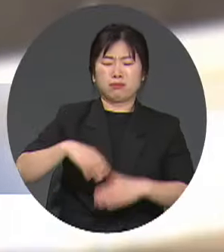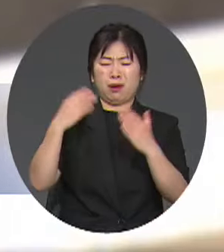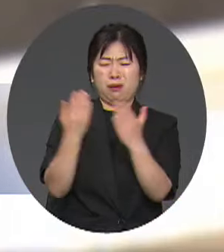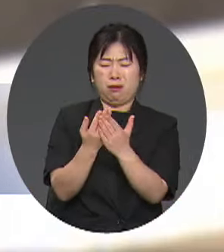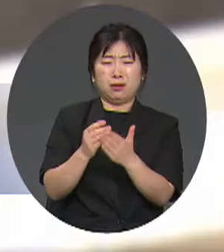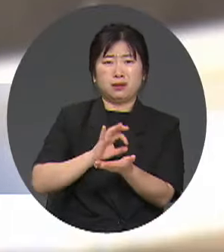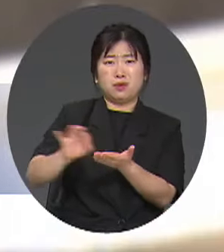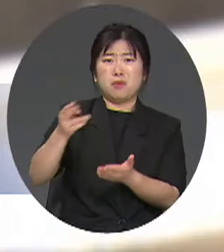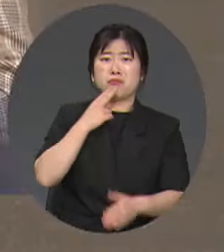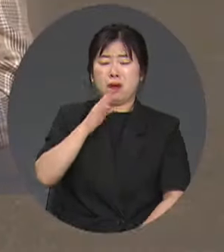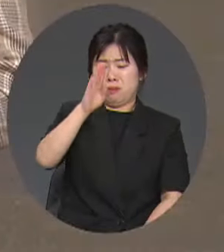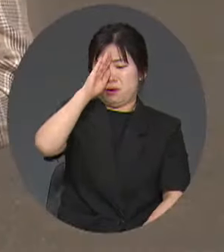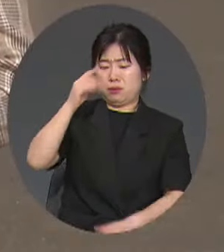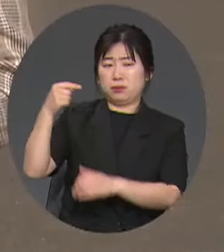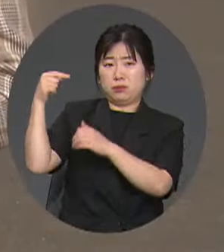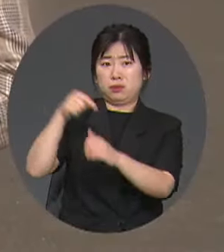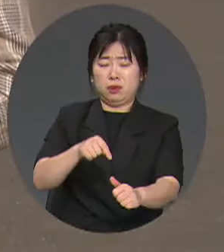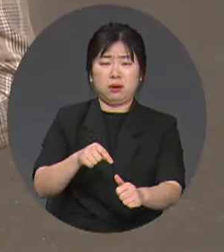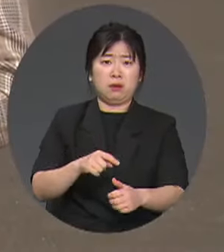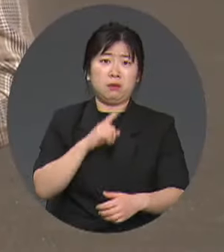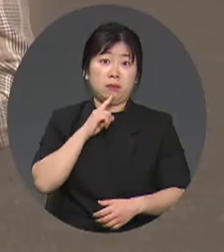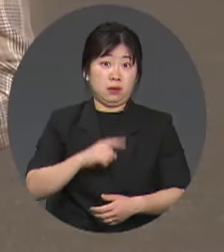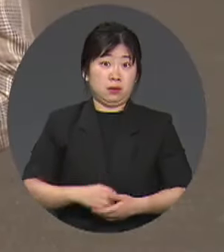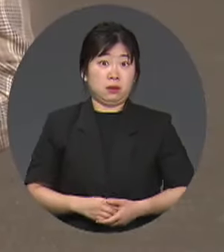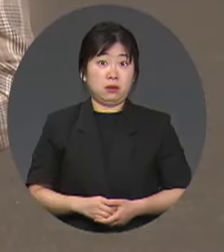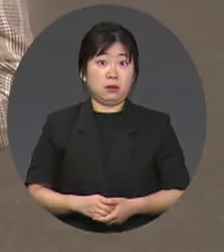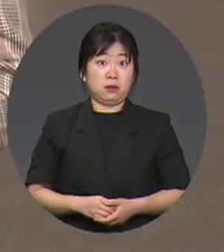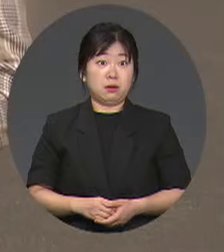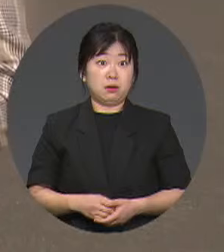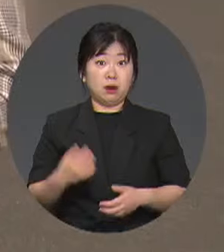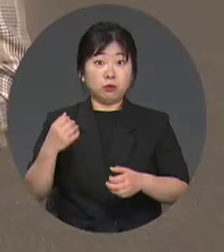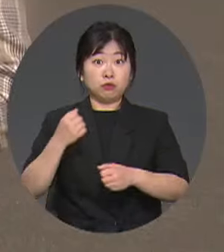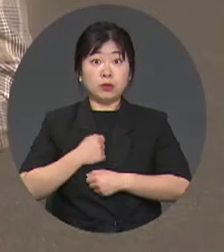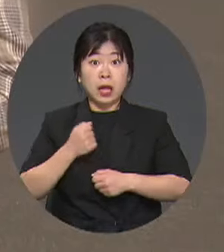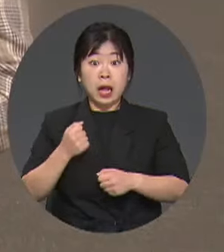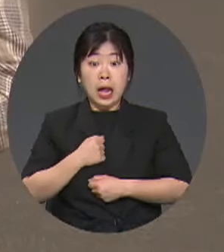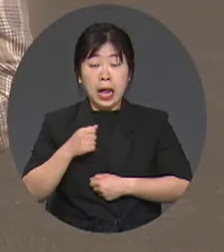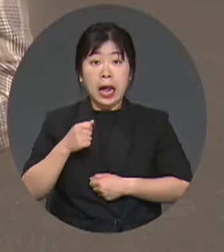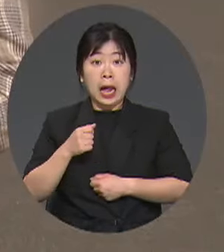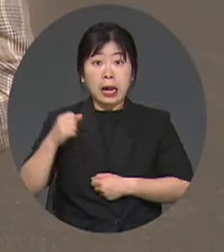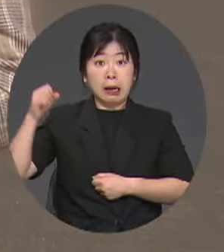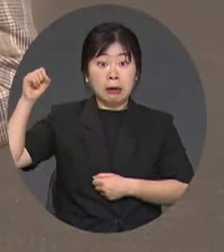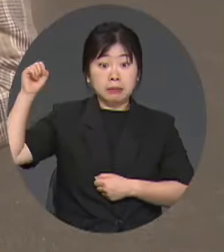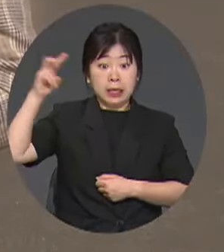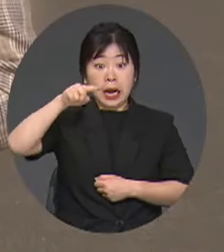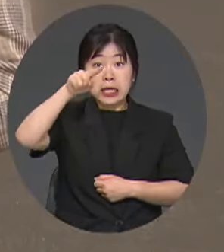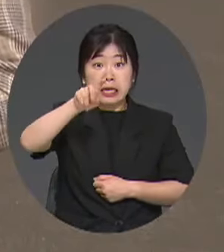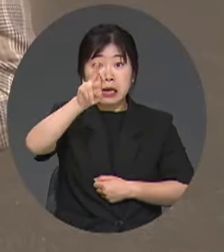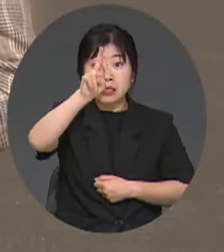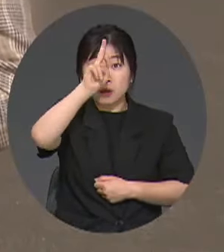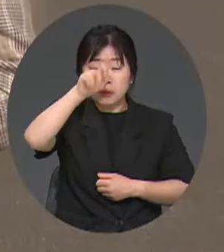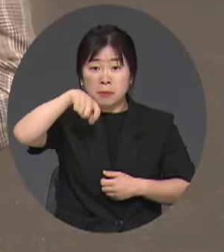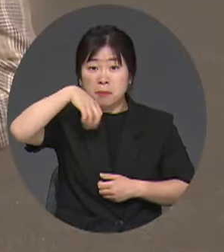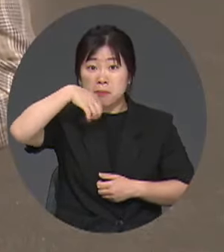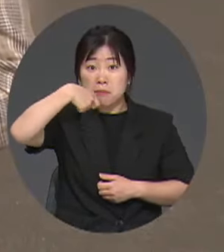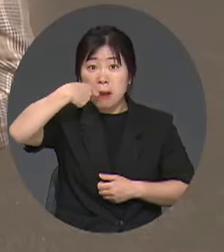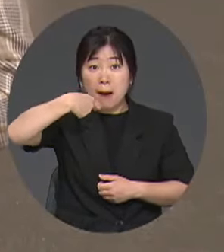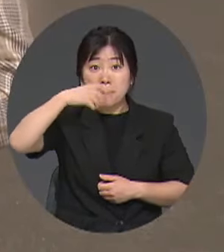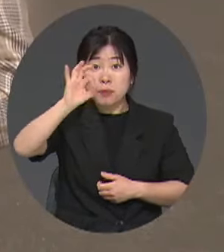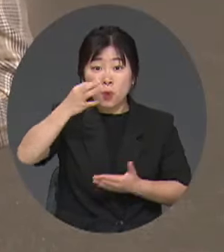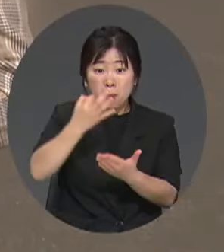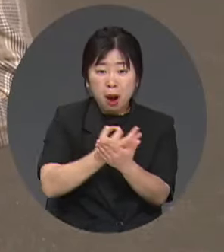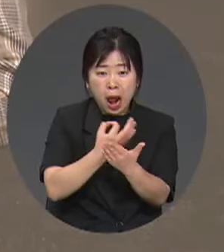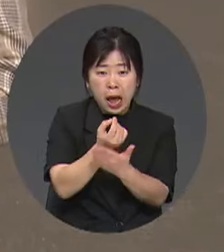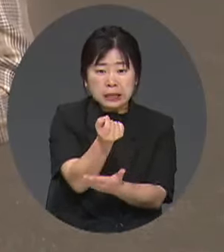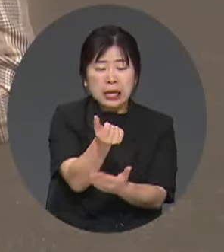병만 쓰고 쉬어라. 그러던 중 군은 복지회관의 점심 매출이 낮다는 이유로 계약서에 명시된 근무 시간